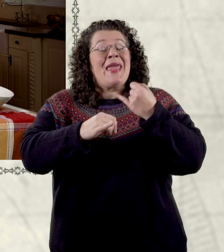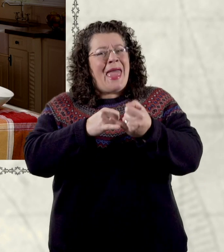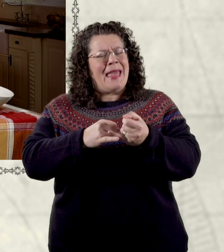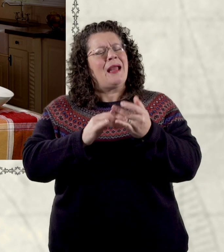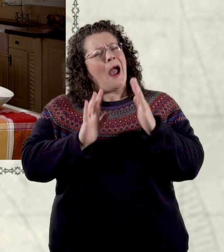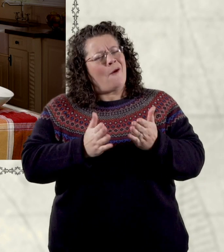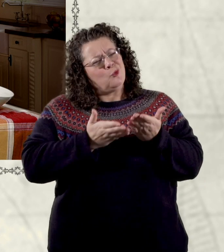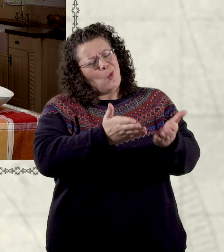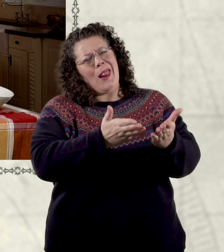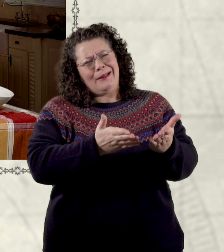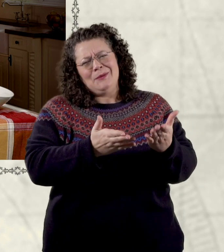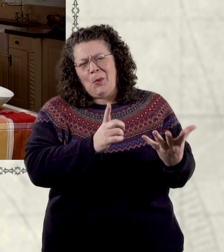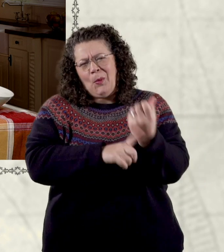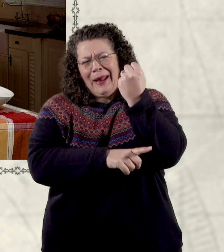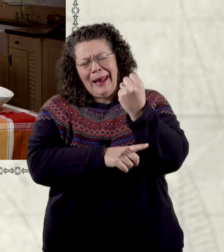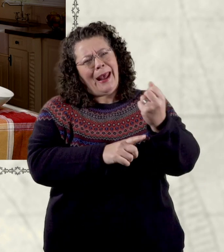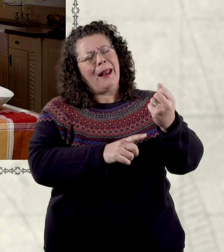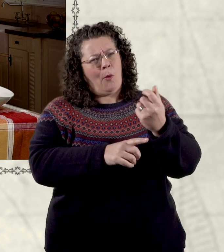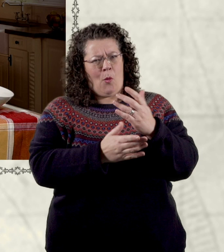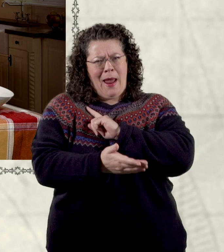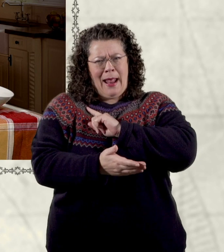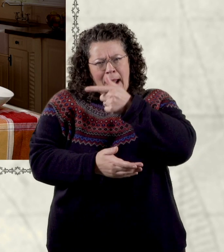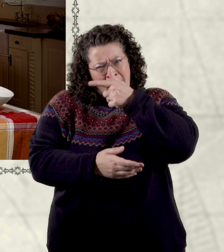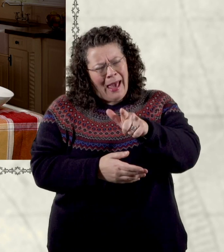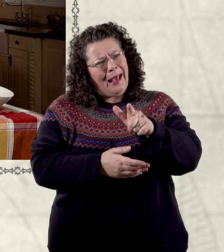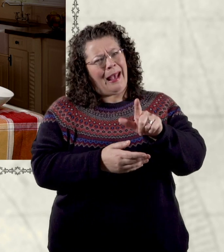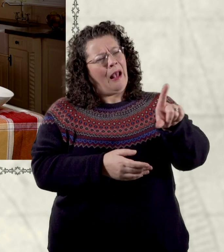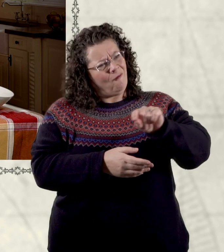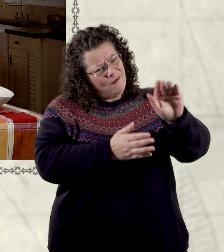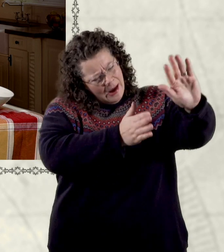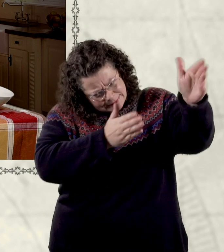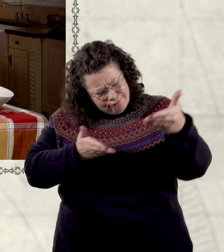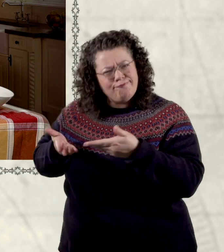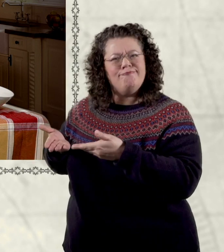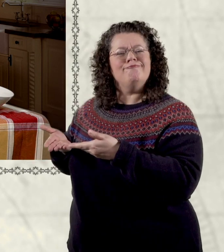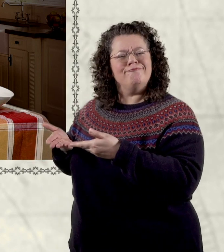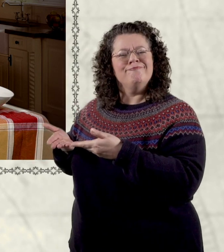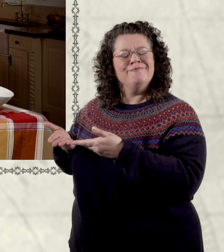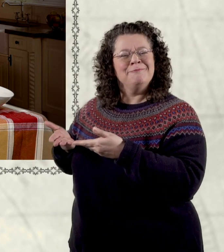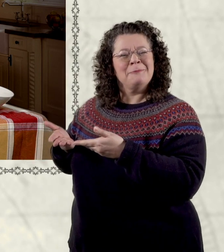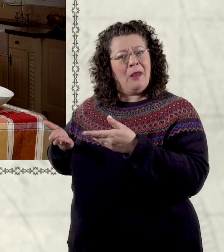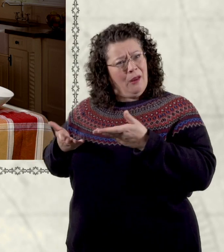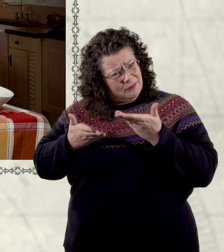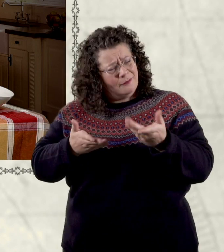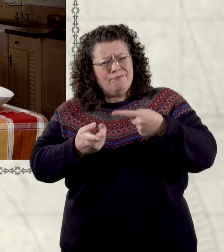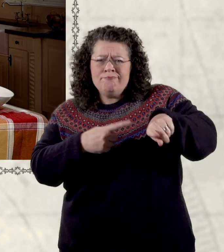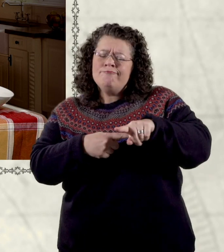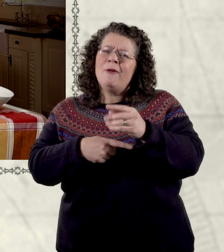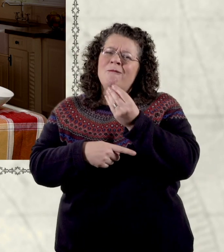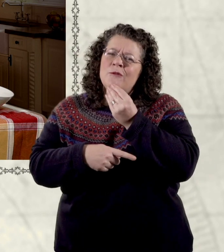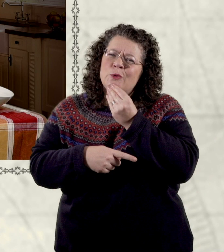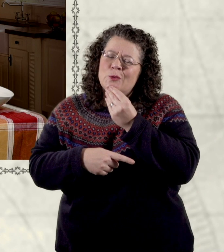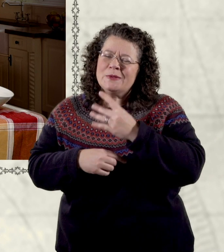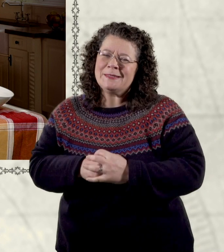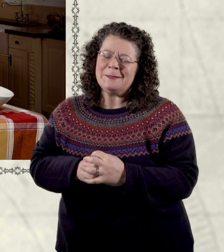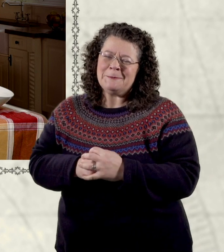Ond, yn y diwedd, chi wastod yn gadael i Mari ennill, achos mae'n lwcus ei gwahodd i'r tŷ a rhoi bwyd iddi